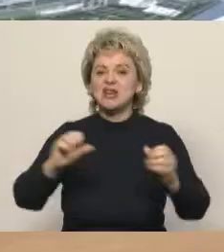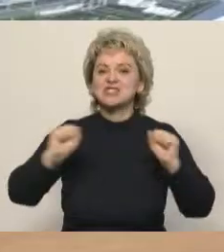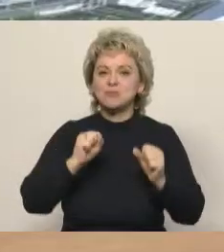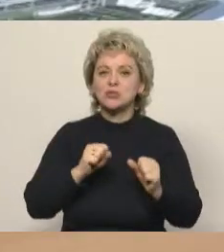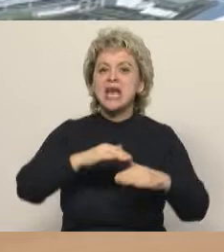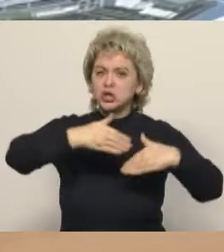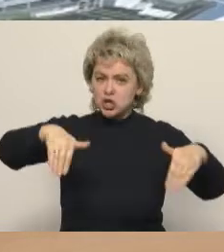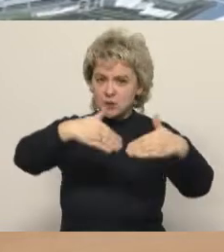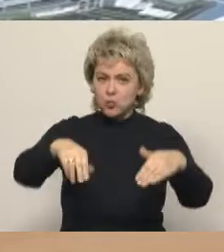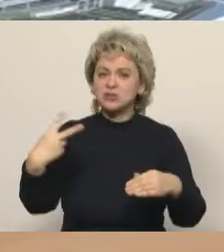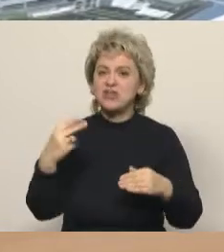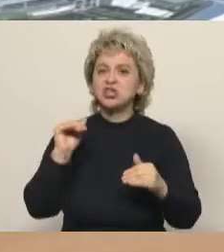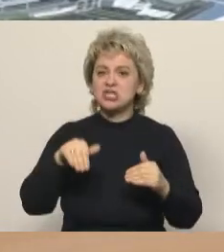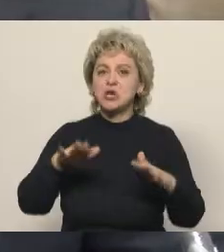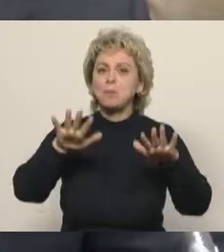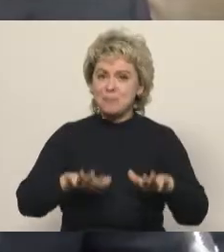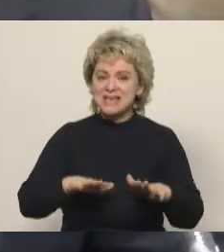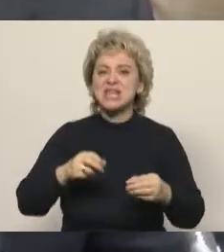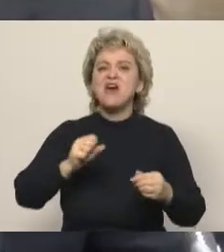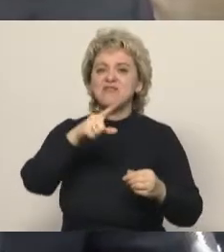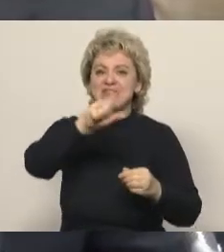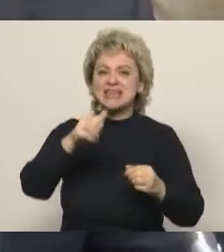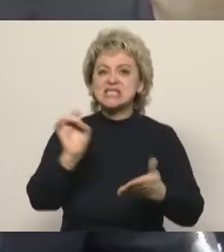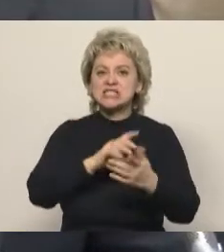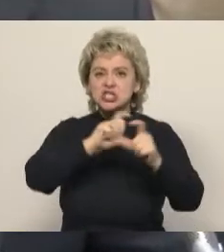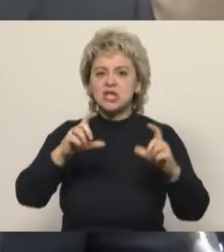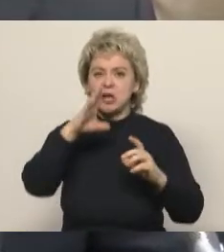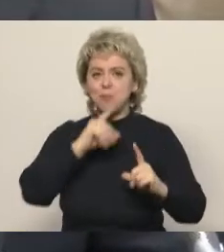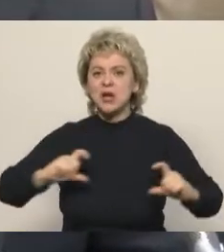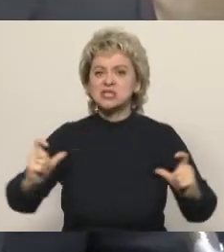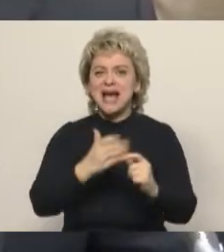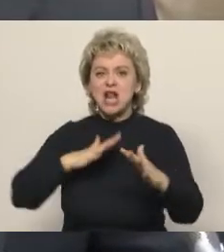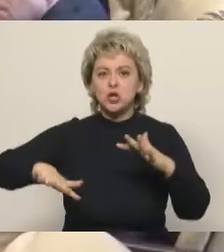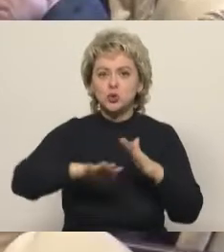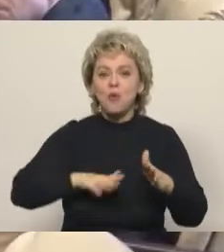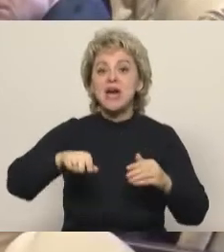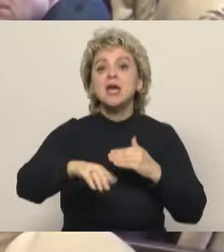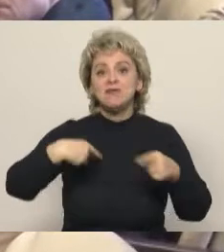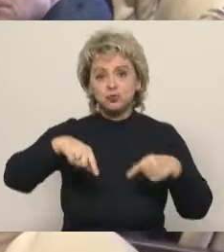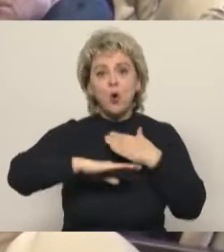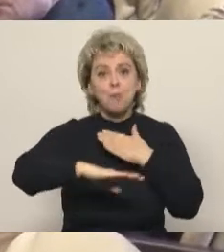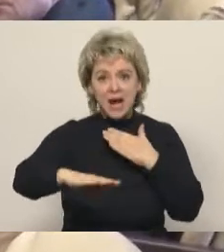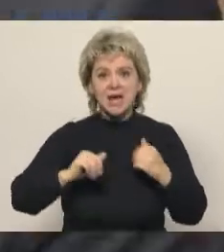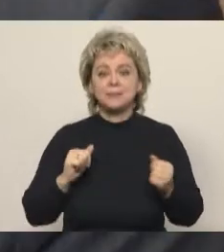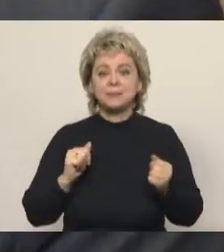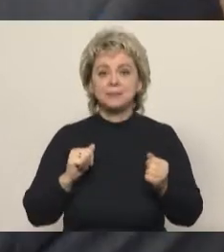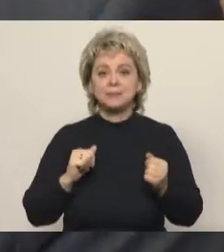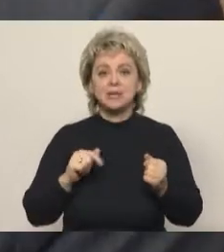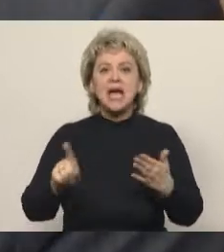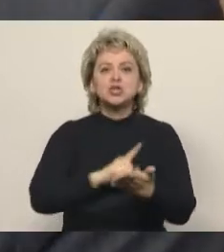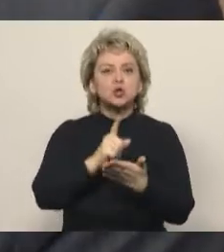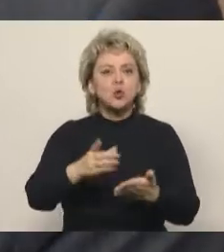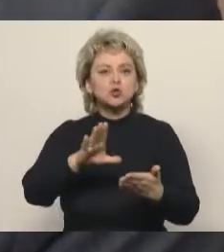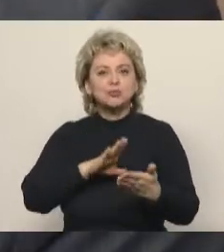спорта с трибунами на 2000 мест, фитнес-центр, бассейн, ледовая арена и футбольные поля. Это должен быть